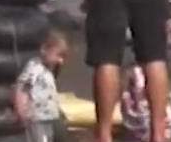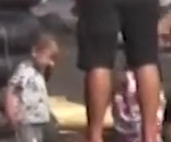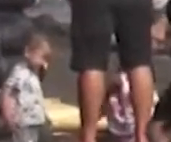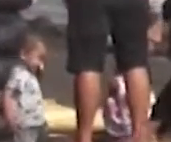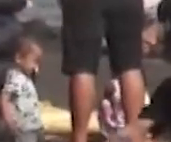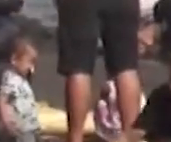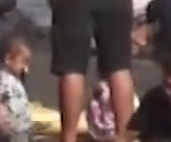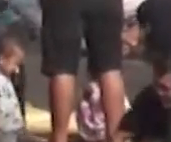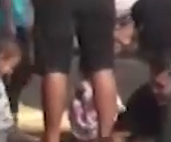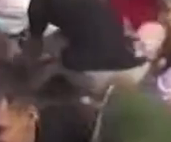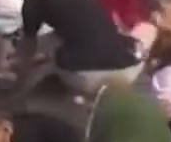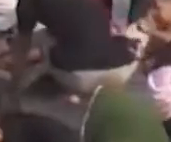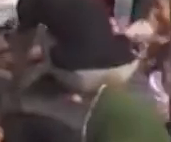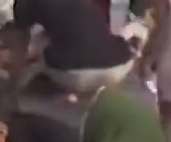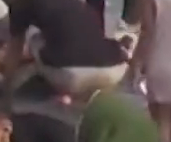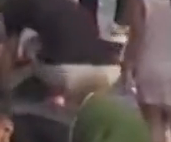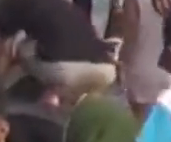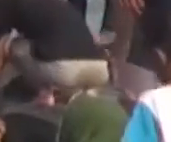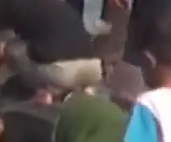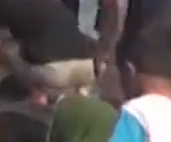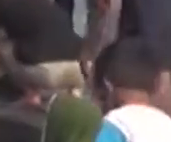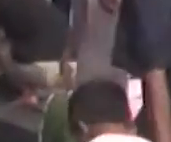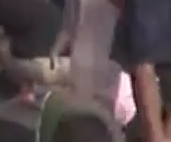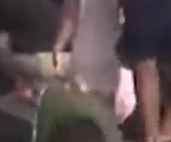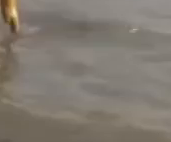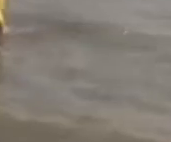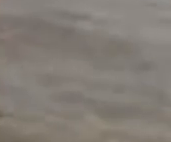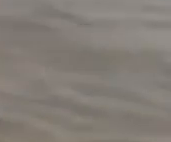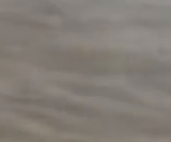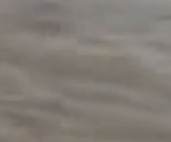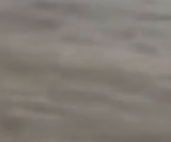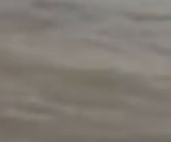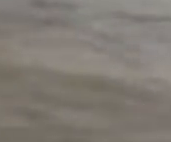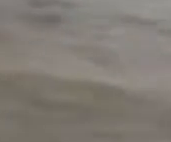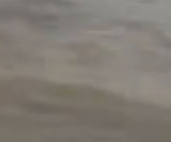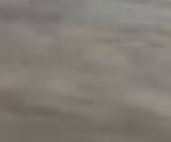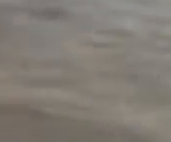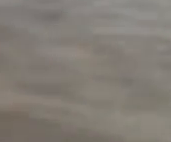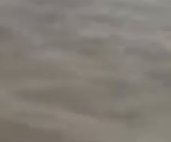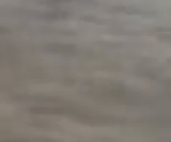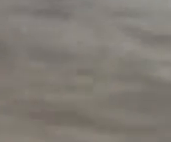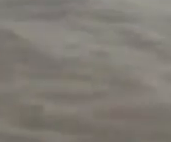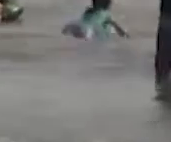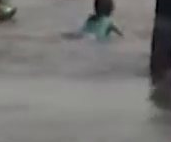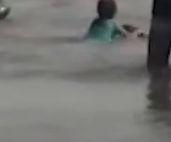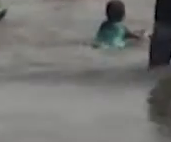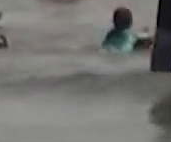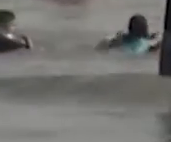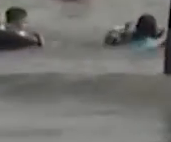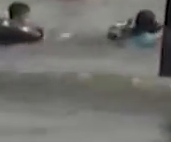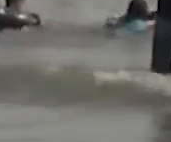wisata pantai. Meski mayoritas sejumlah pengunjung tidak mematuhi protokol kesehatan dengan tidak menjaga jarak, bahkan tidak menggunakan